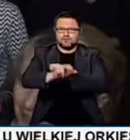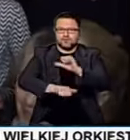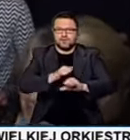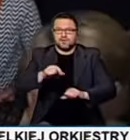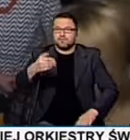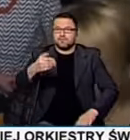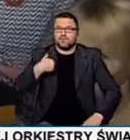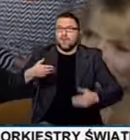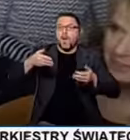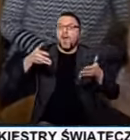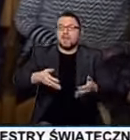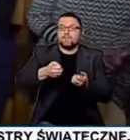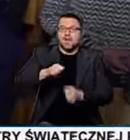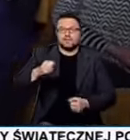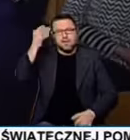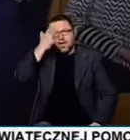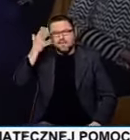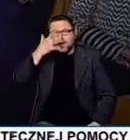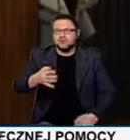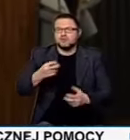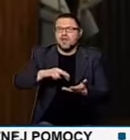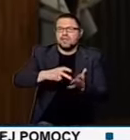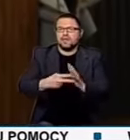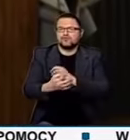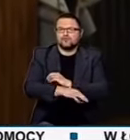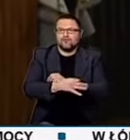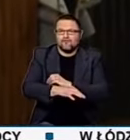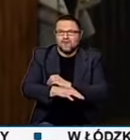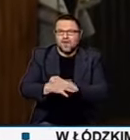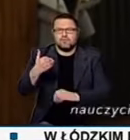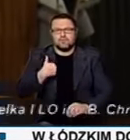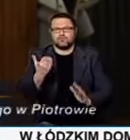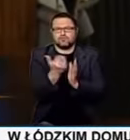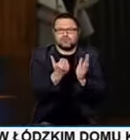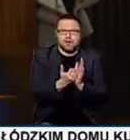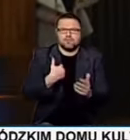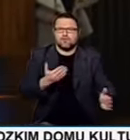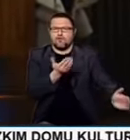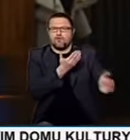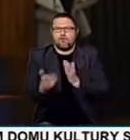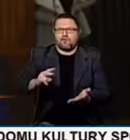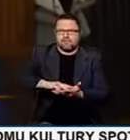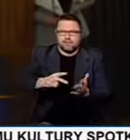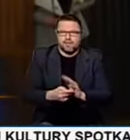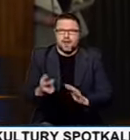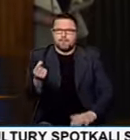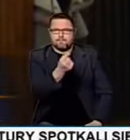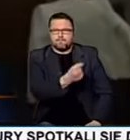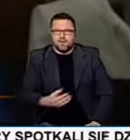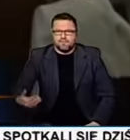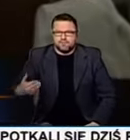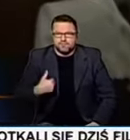kiedy ówcześni maturzyści marzyli o studniówce. Już był program, układ był gotowy, pary